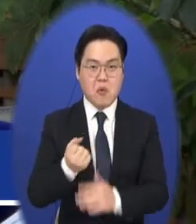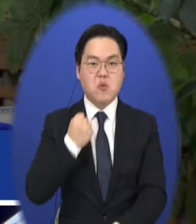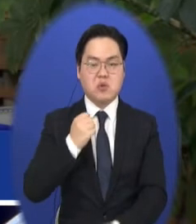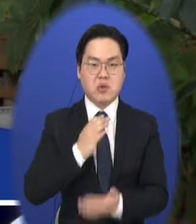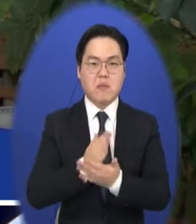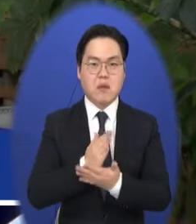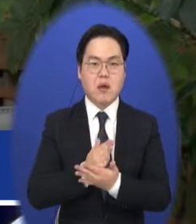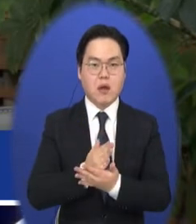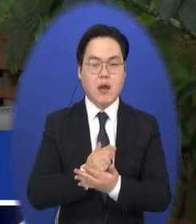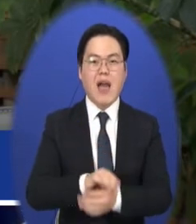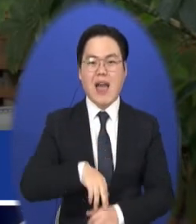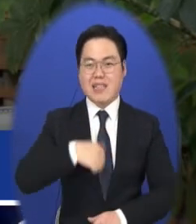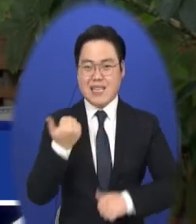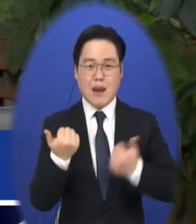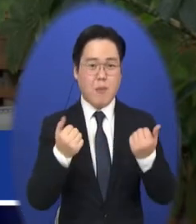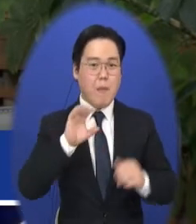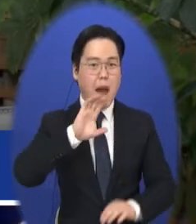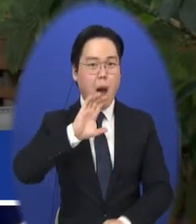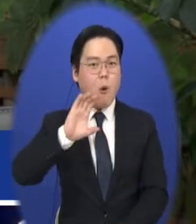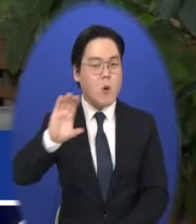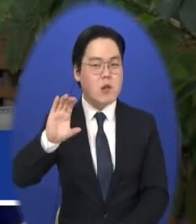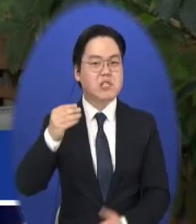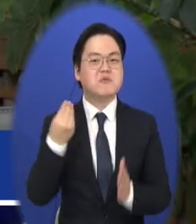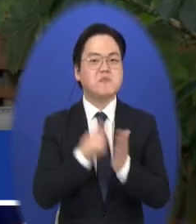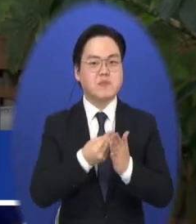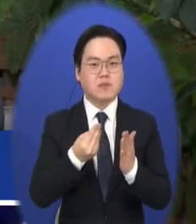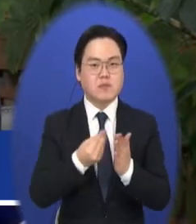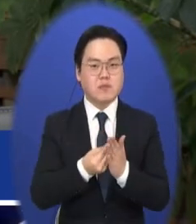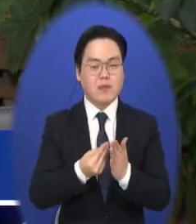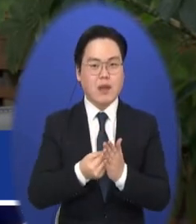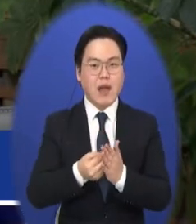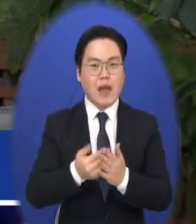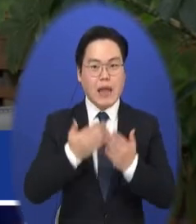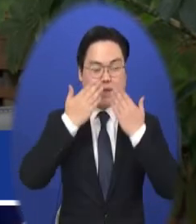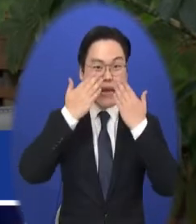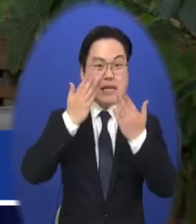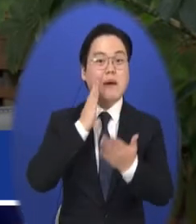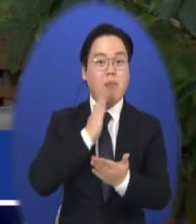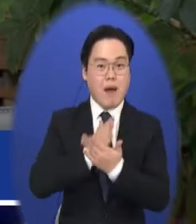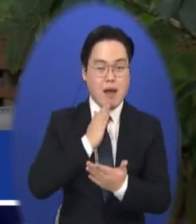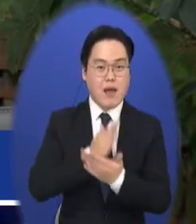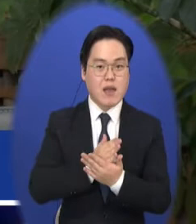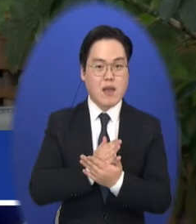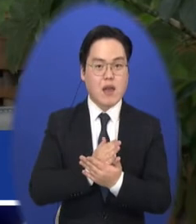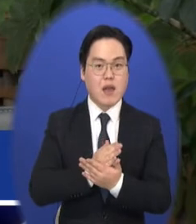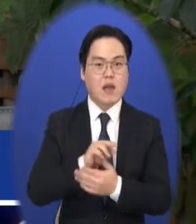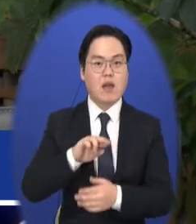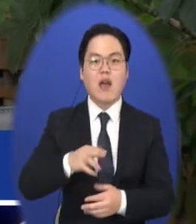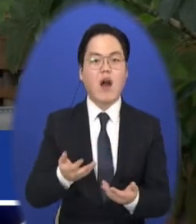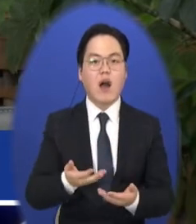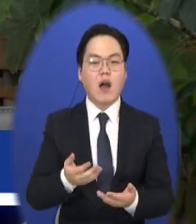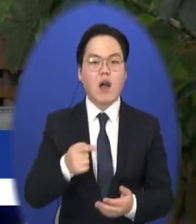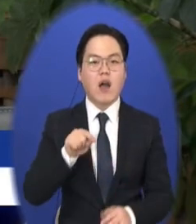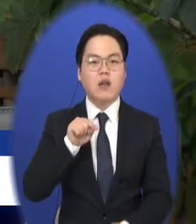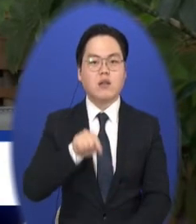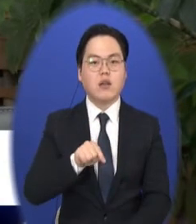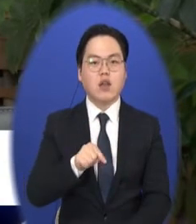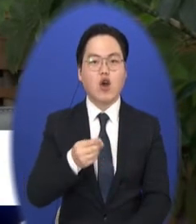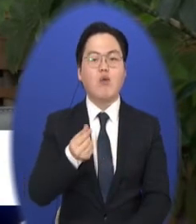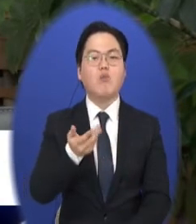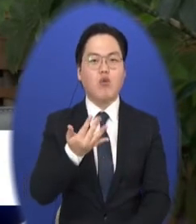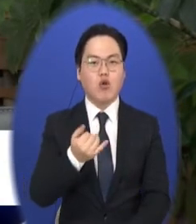ээ. Тэгэхээр зарим компаниуд шинэ нөгөө бид маш талхалтай хүлээж авч байна. Энэ мөнгийг